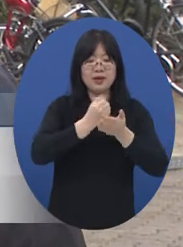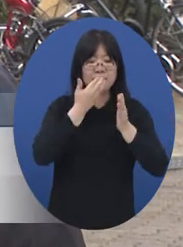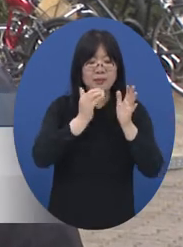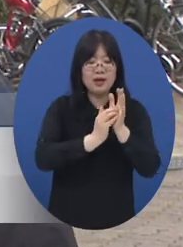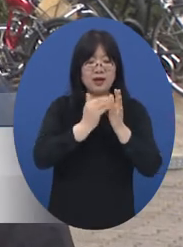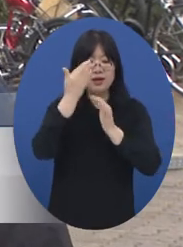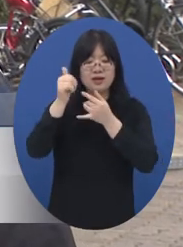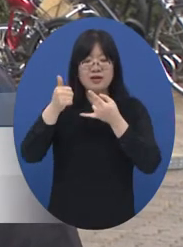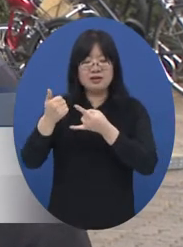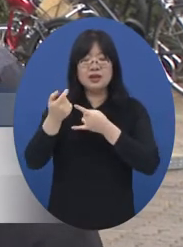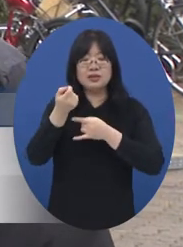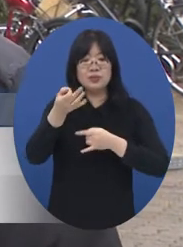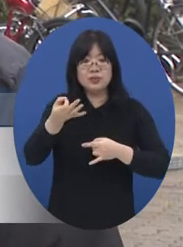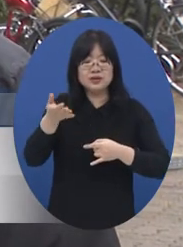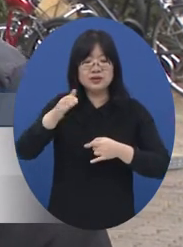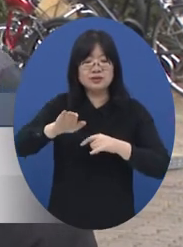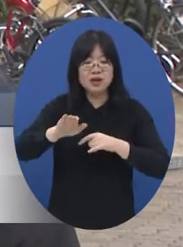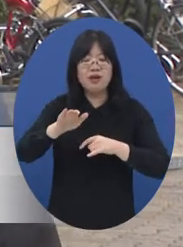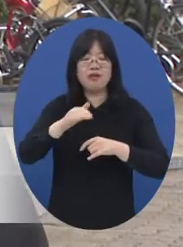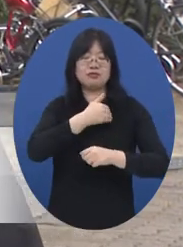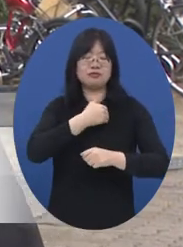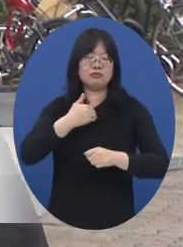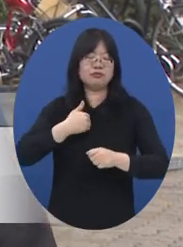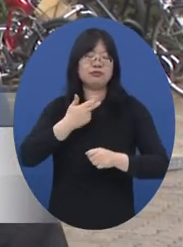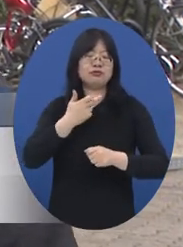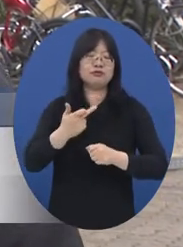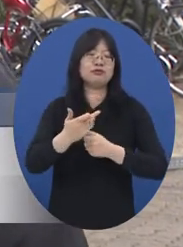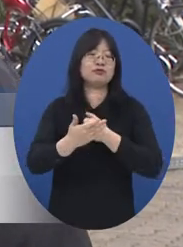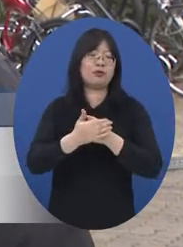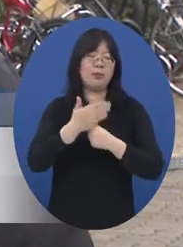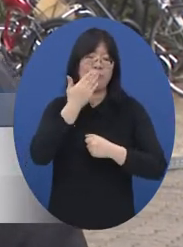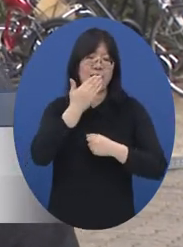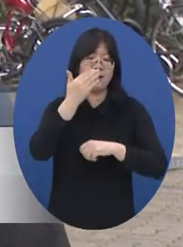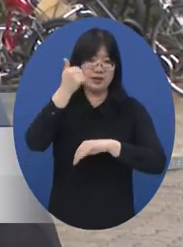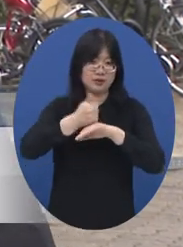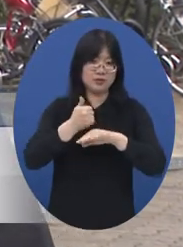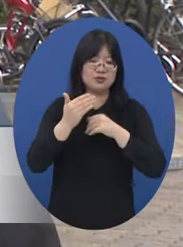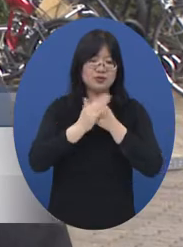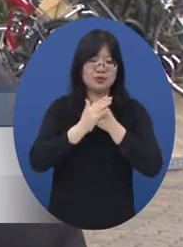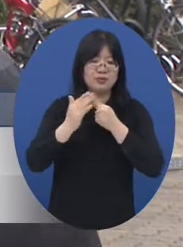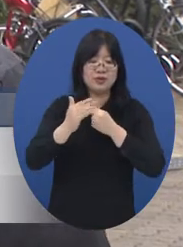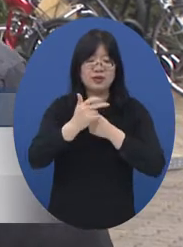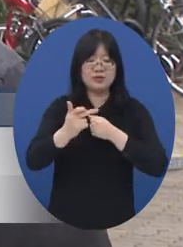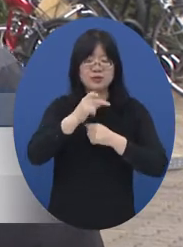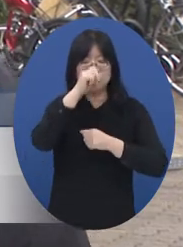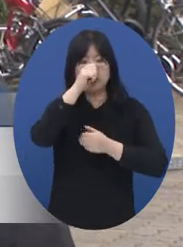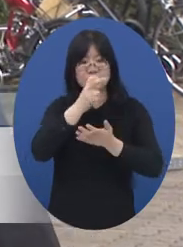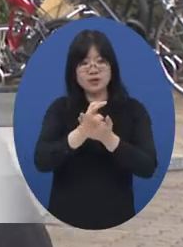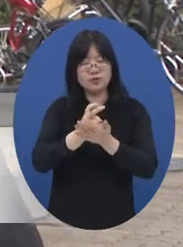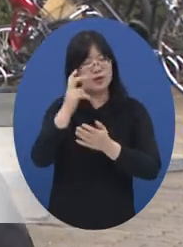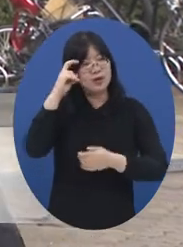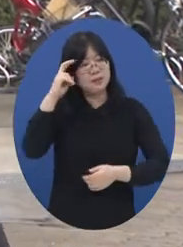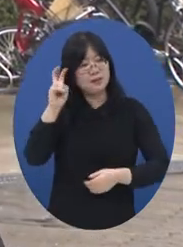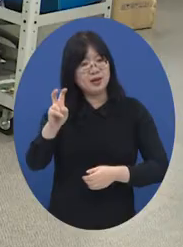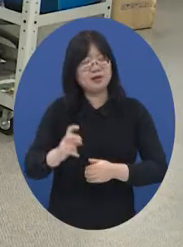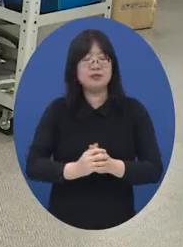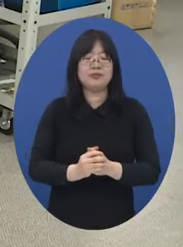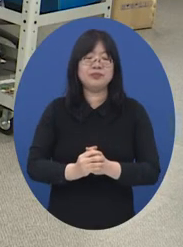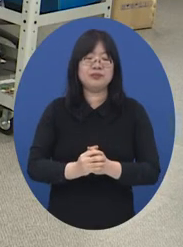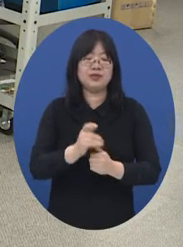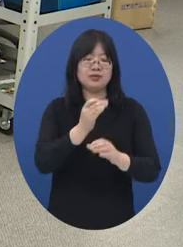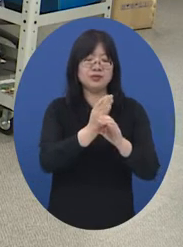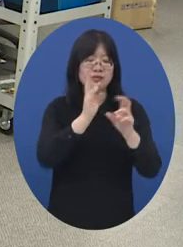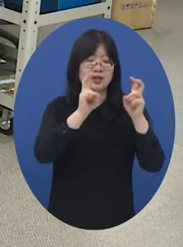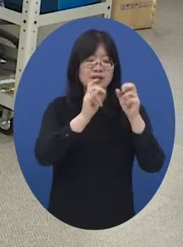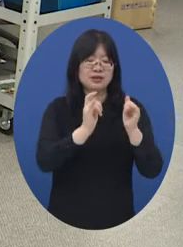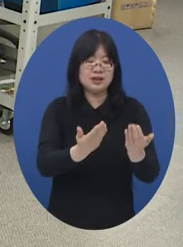표현들 한테는 자건 돈이지만 그게 얼마든지 다 엄청나게 큰 도움으로 다가오기 때문에 굉장히 좋은 죄도 가 될 거라고 생각합니다